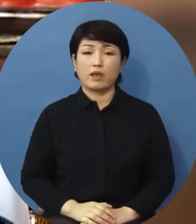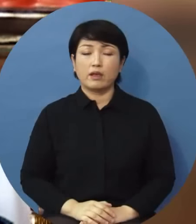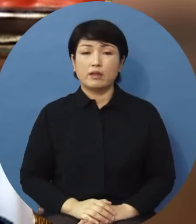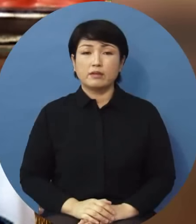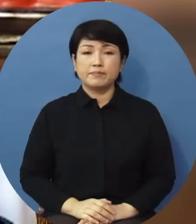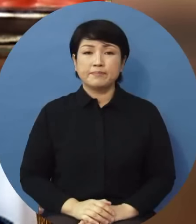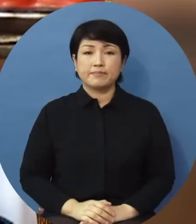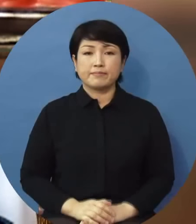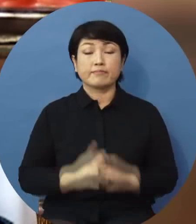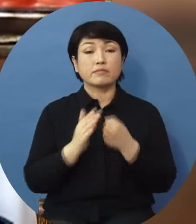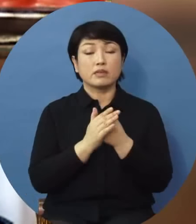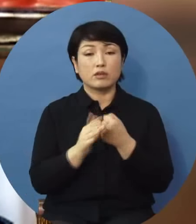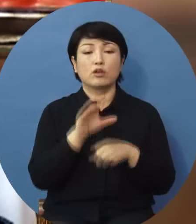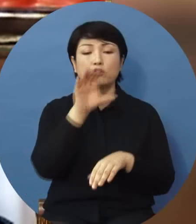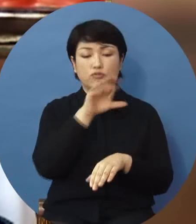그러니까